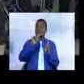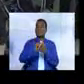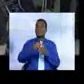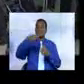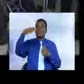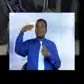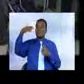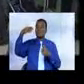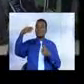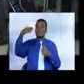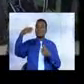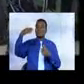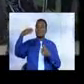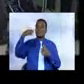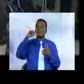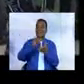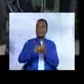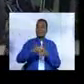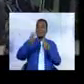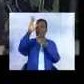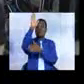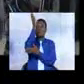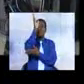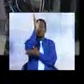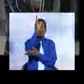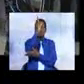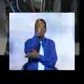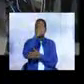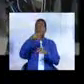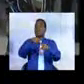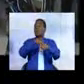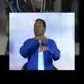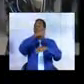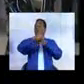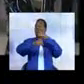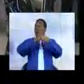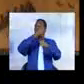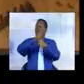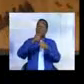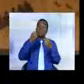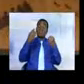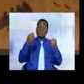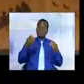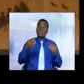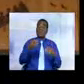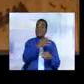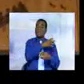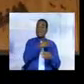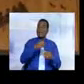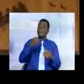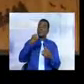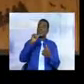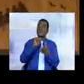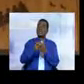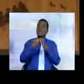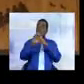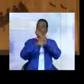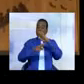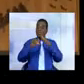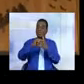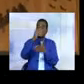fois mythique et mystique. Et la justice qui se tient sous cet arbre se fait sous l'inspiration des mains de nos